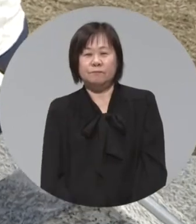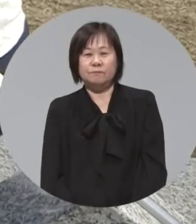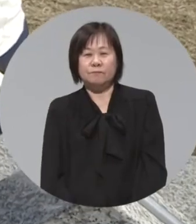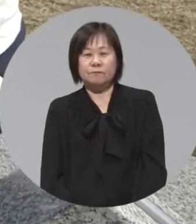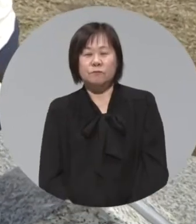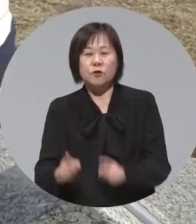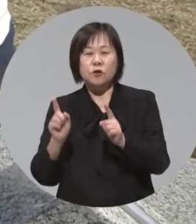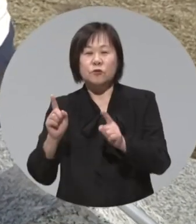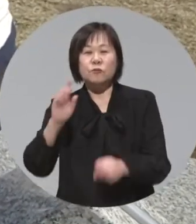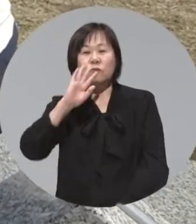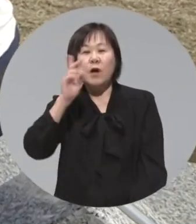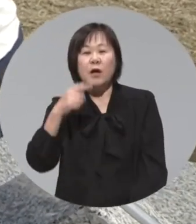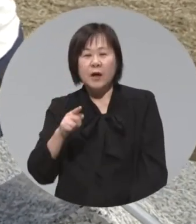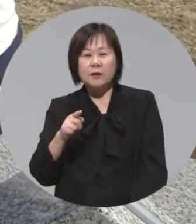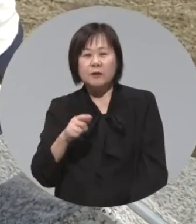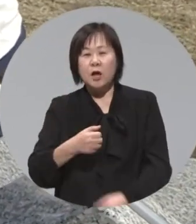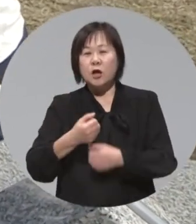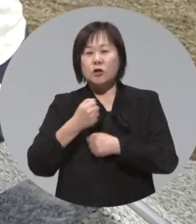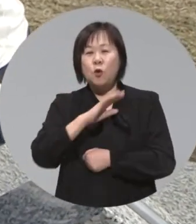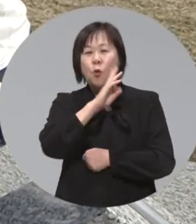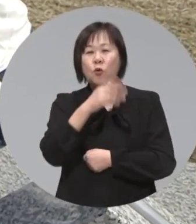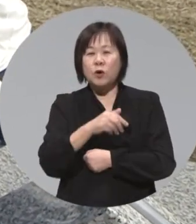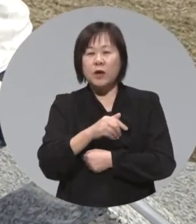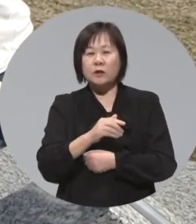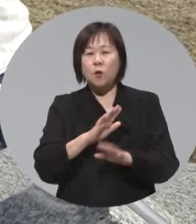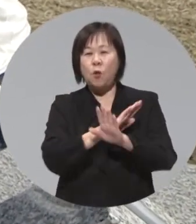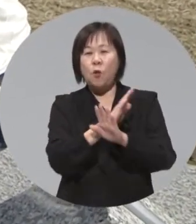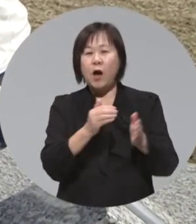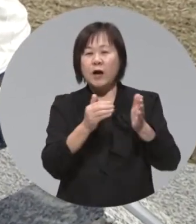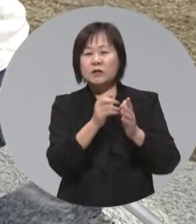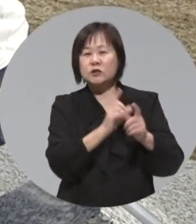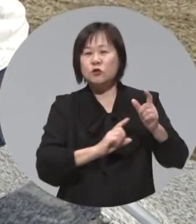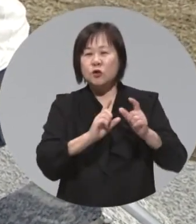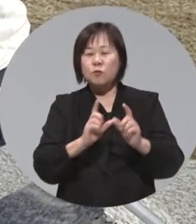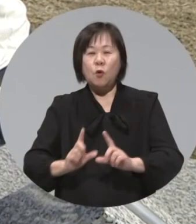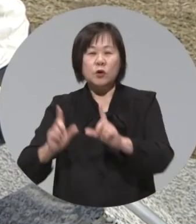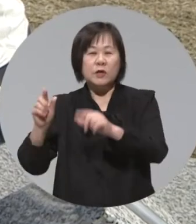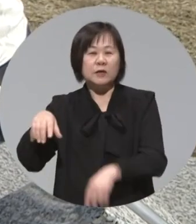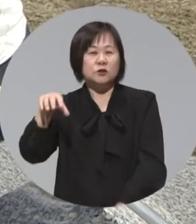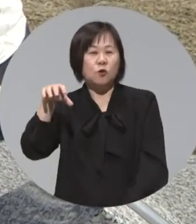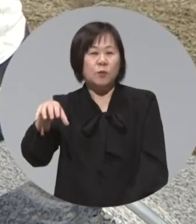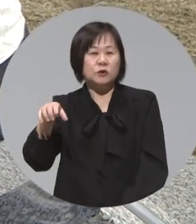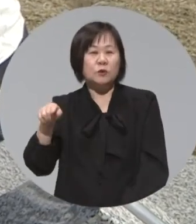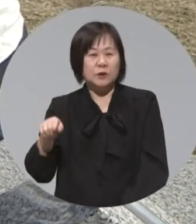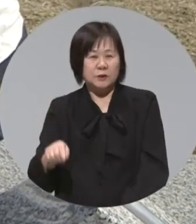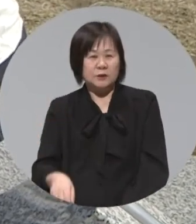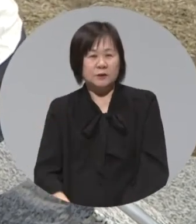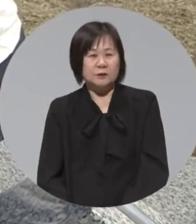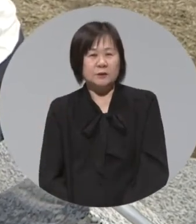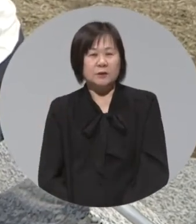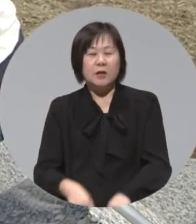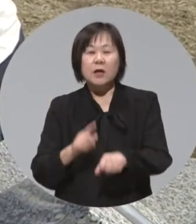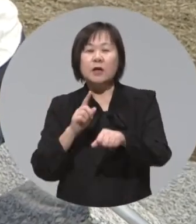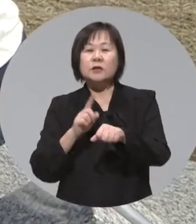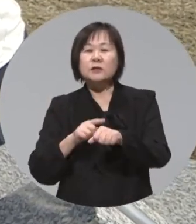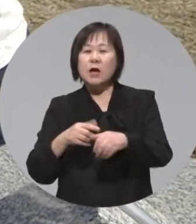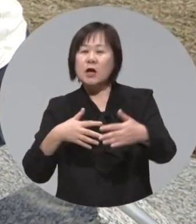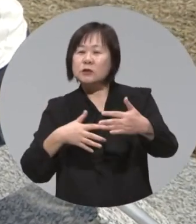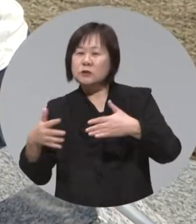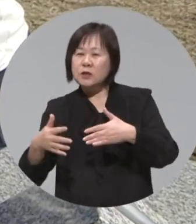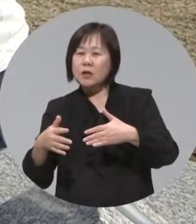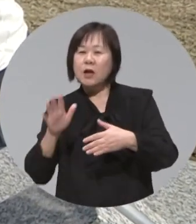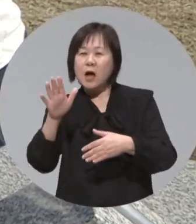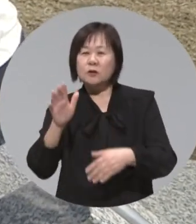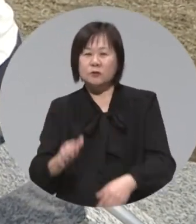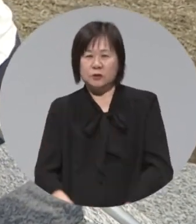群馬県って兵庫県の明石よりもちょっと 東にあるんですね。まず時差が一つあります。であともう